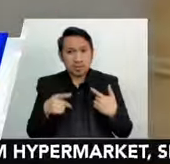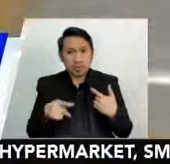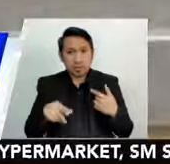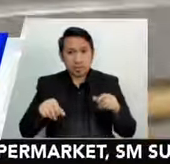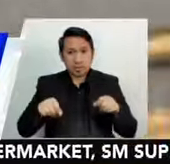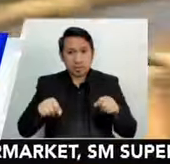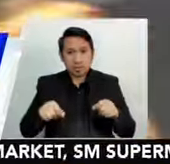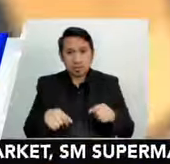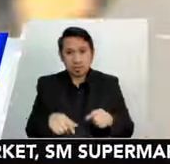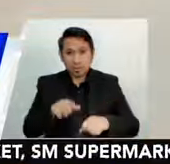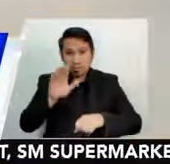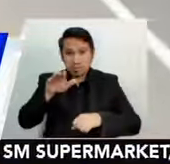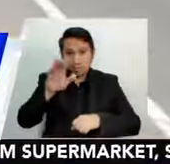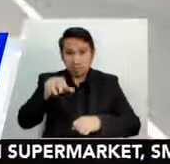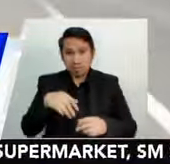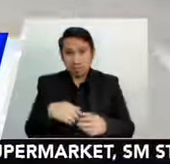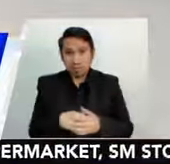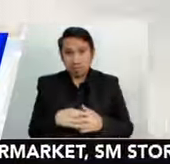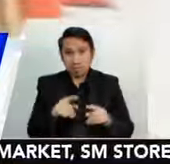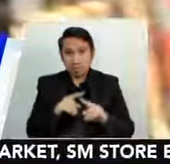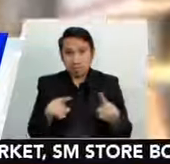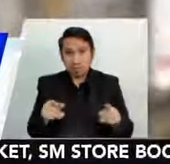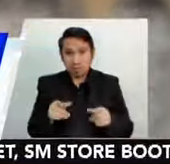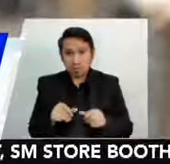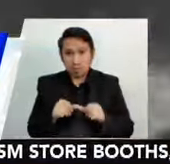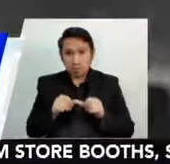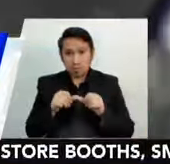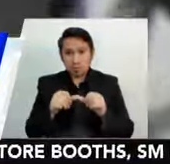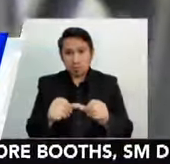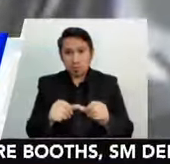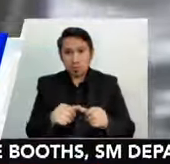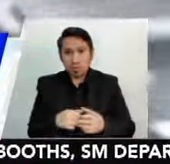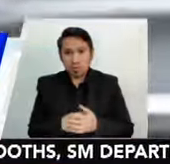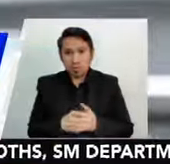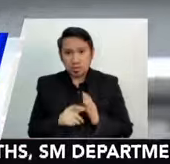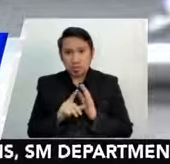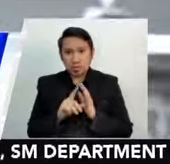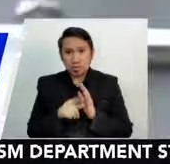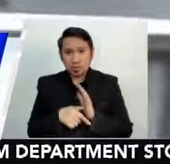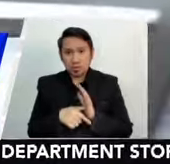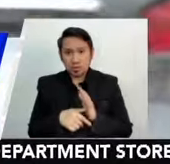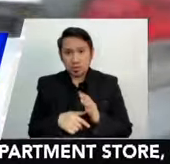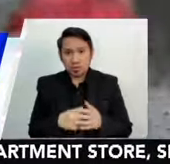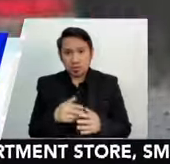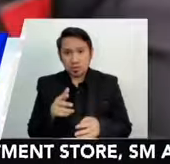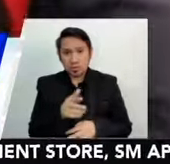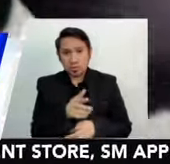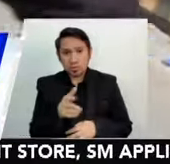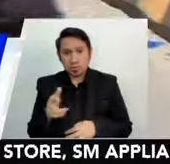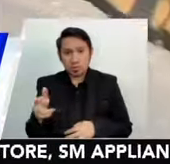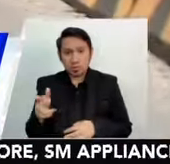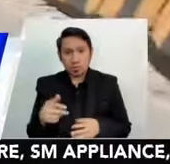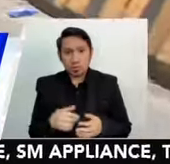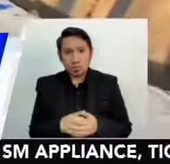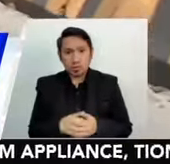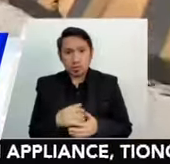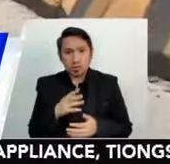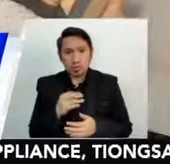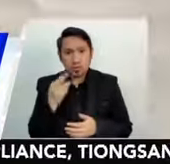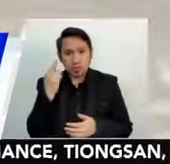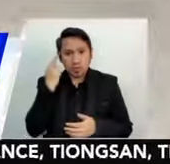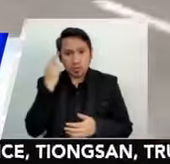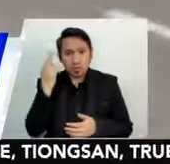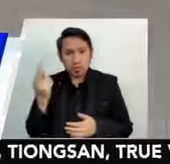traffic enforcer pero nagtuloy-tuloy pa rin ito. Maya-maya pa gumilid ang motorsiklo na tila may napagtanto. Hanggang sa bumalik